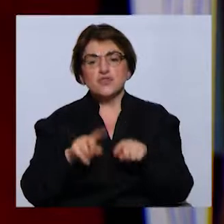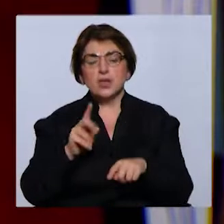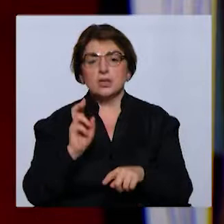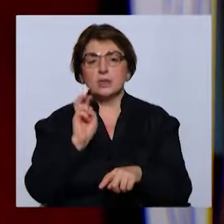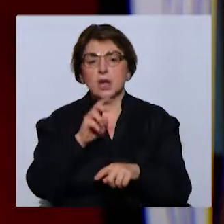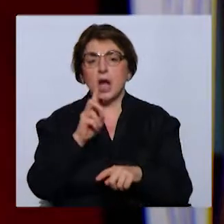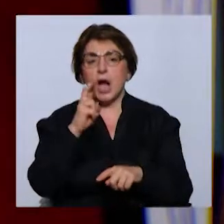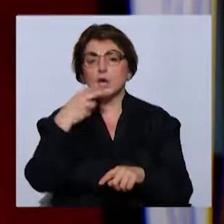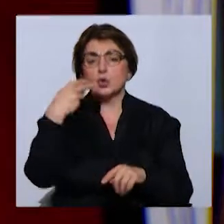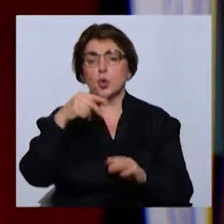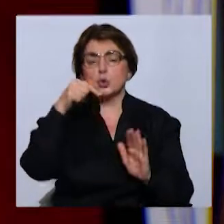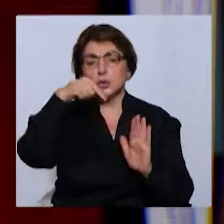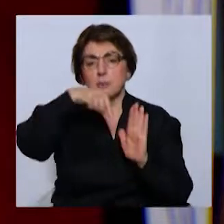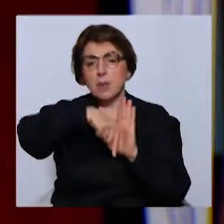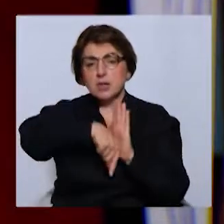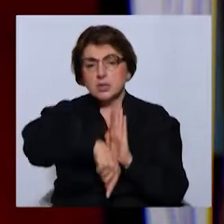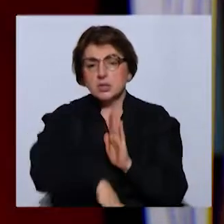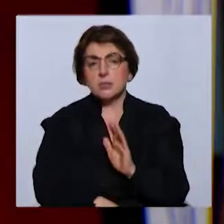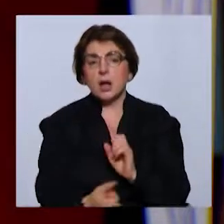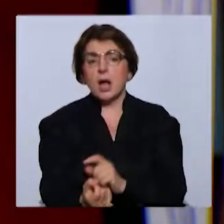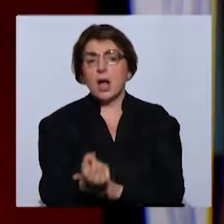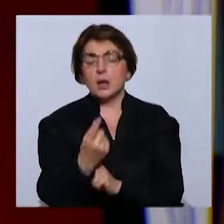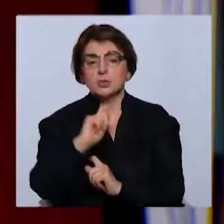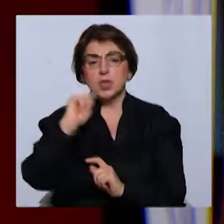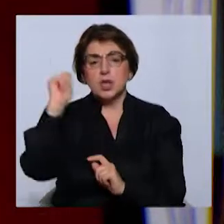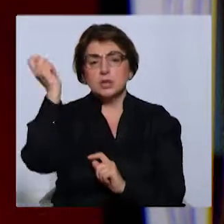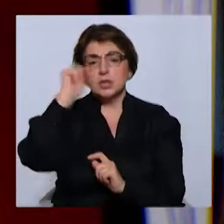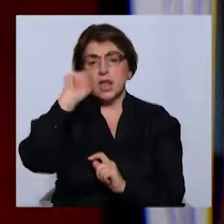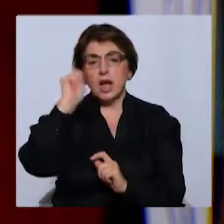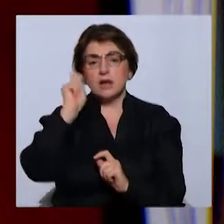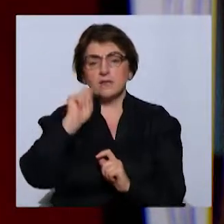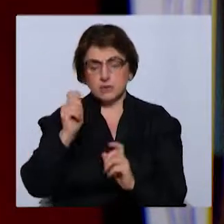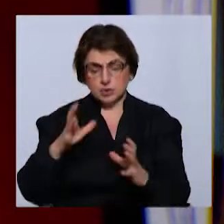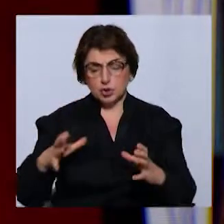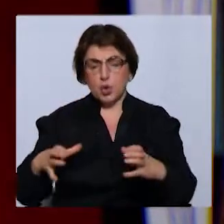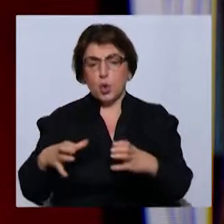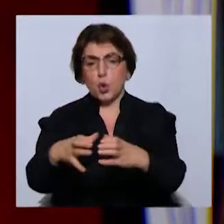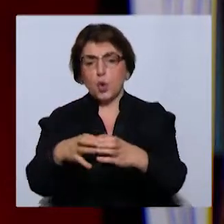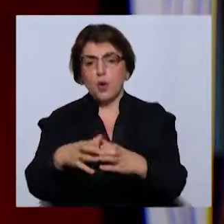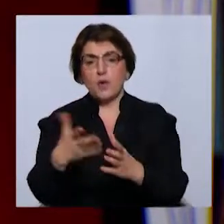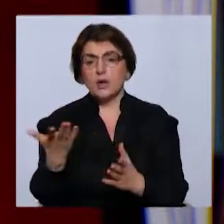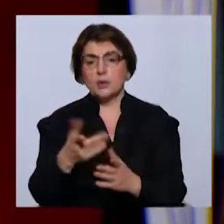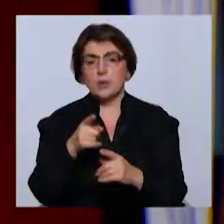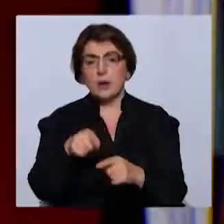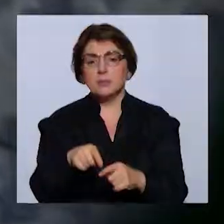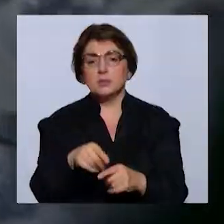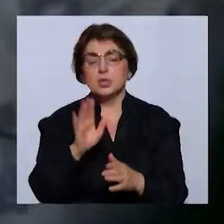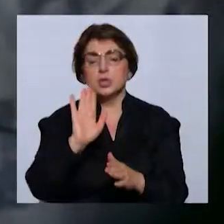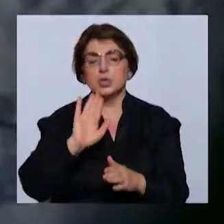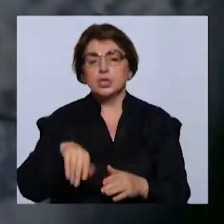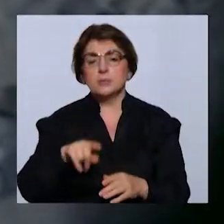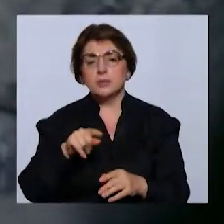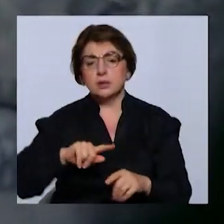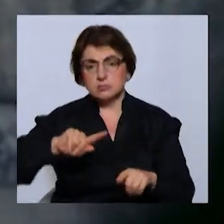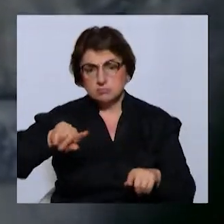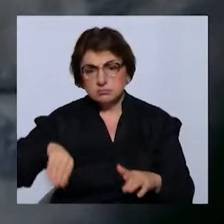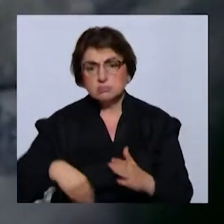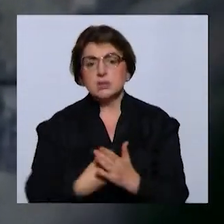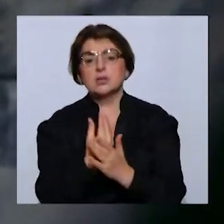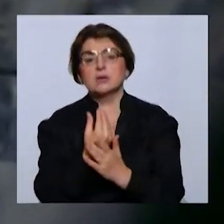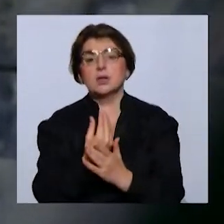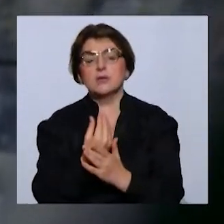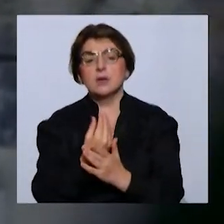120 მეტრი სიღრმეში აღმოჩენილი იქნა ნაგვის გროვა და აი ამის შემდეგ კვლავ უკვე